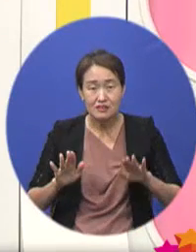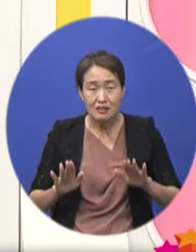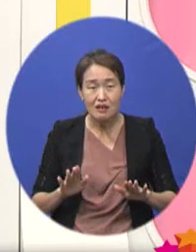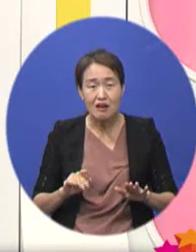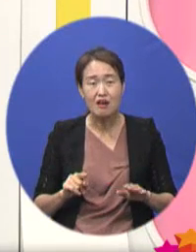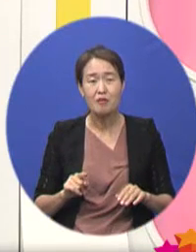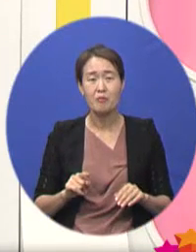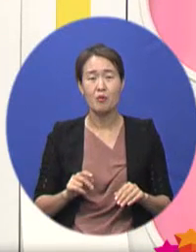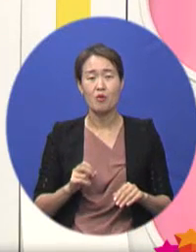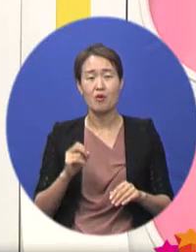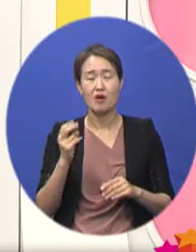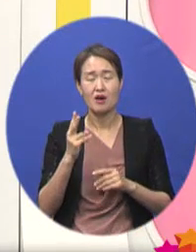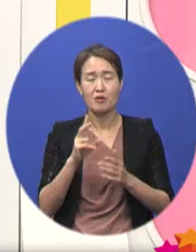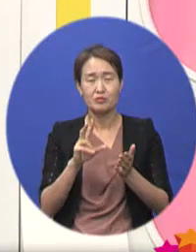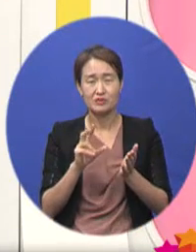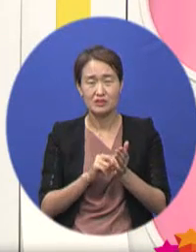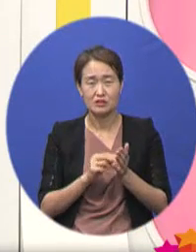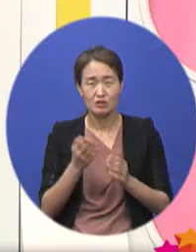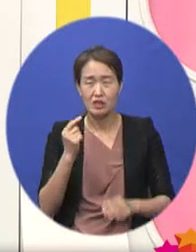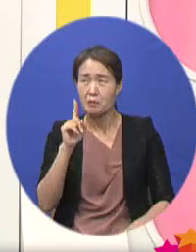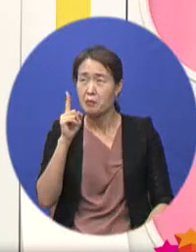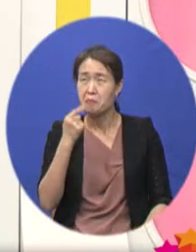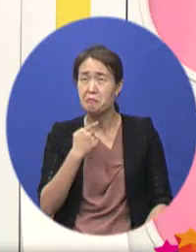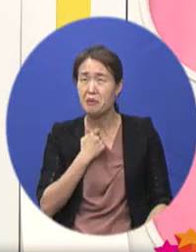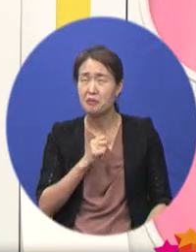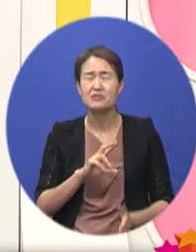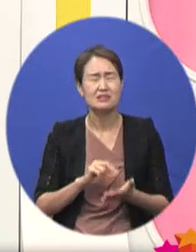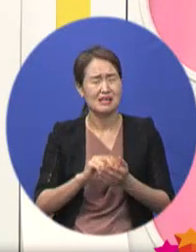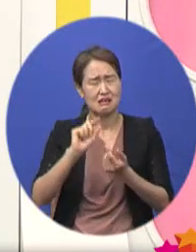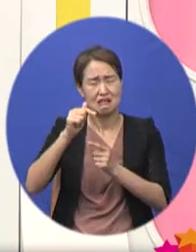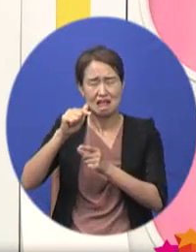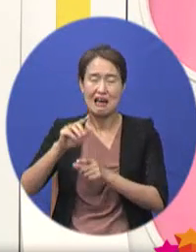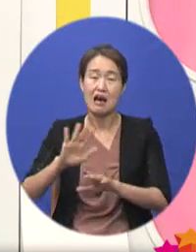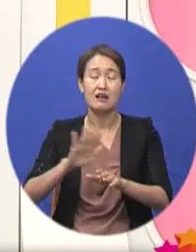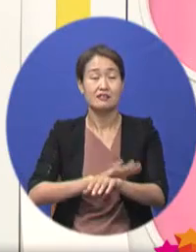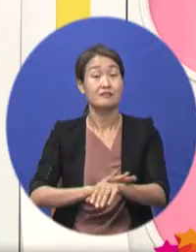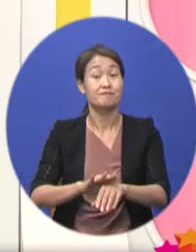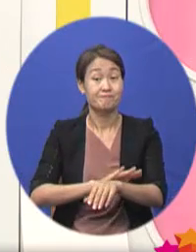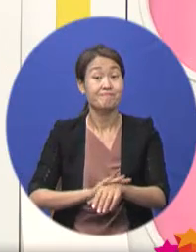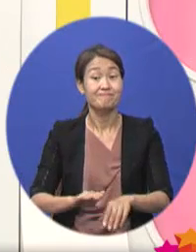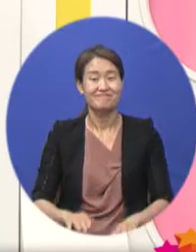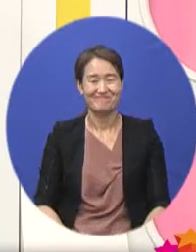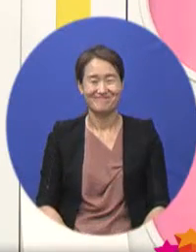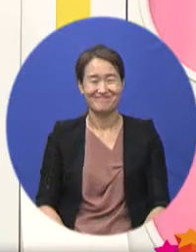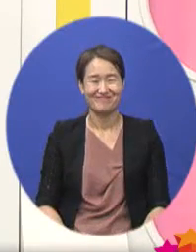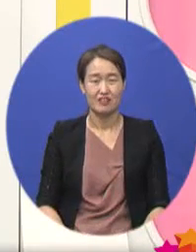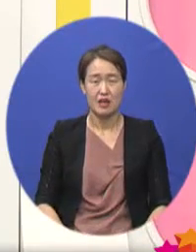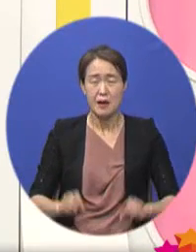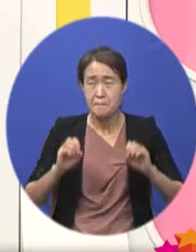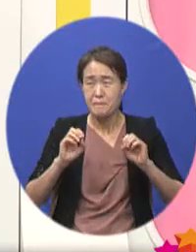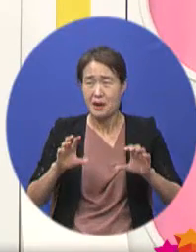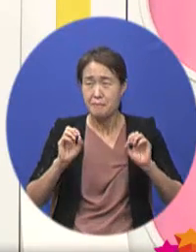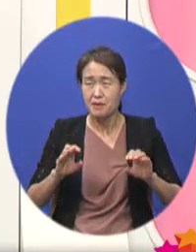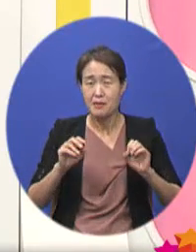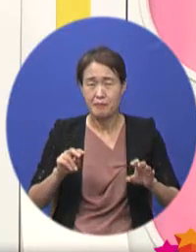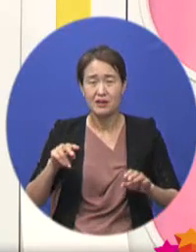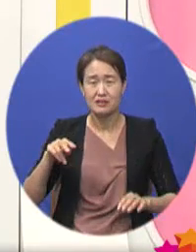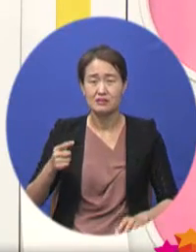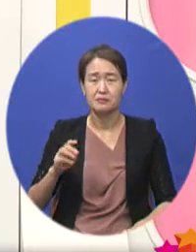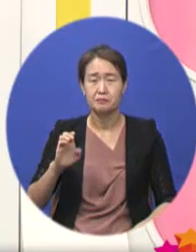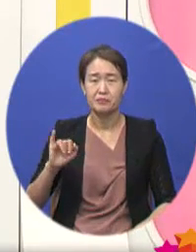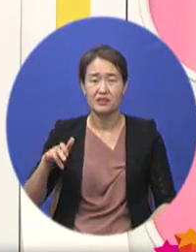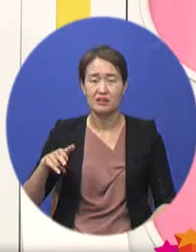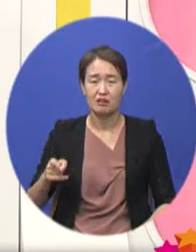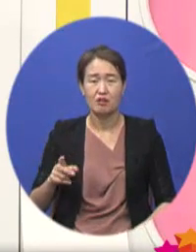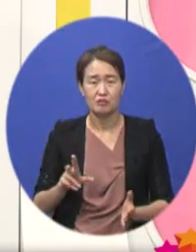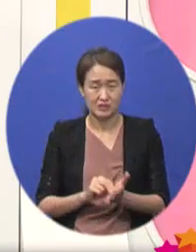갑자가 밀려나가더라고요. 내가 좀 했거든요, 조금. 예, 그래도 괜찮아요. 잘 들립니다. 예, 괜찮습니다. 예, 스피커폰을 한번 올려가지고 이 예.